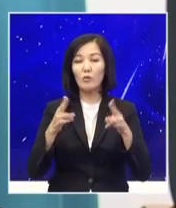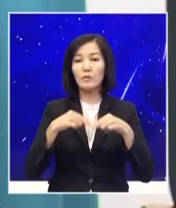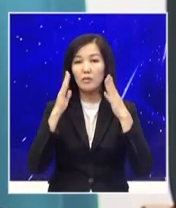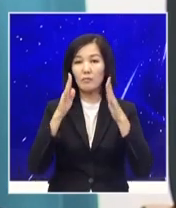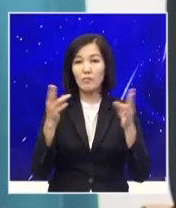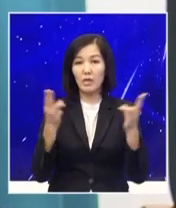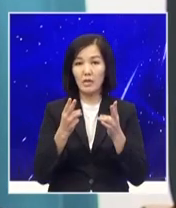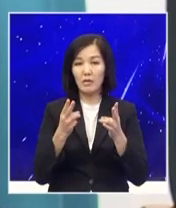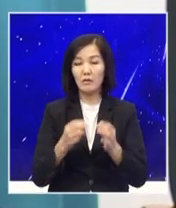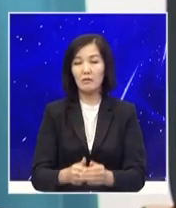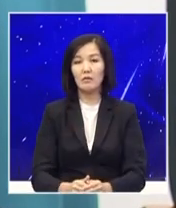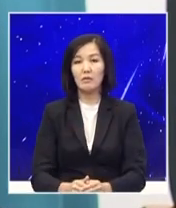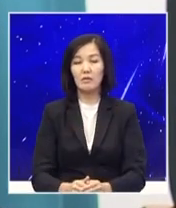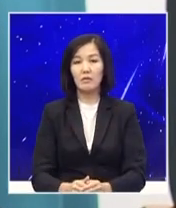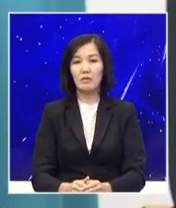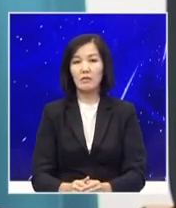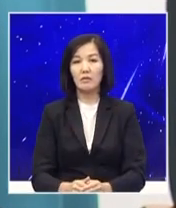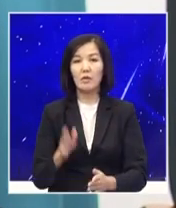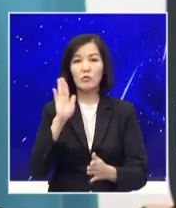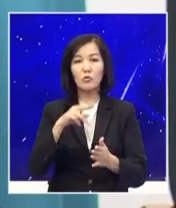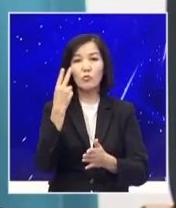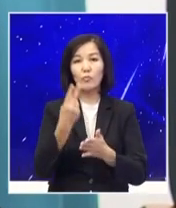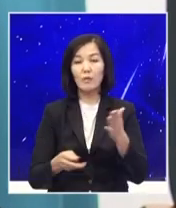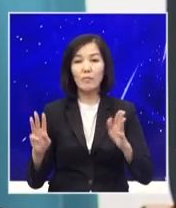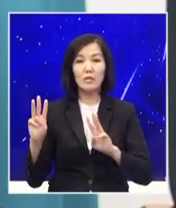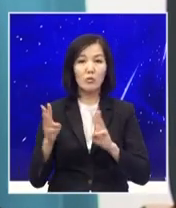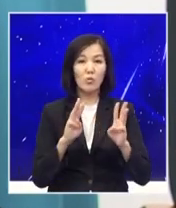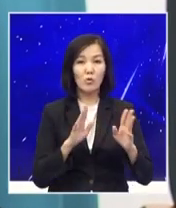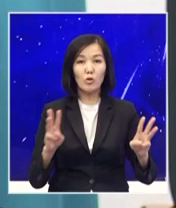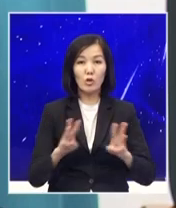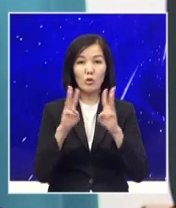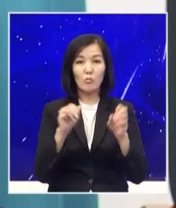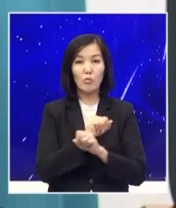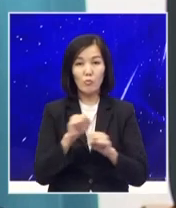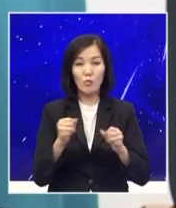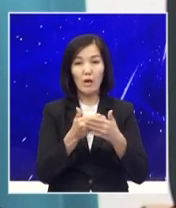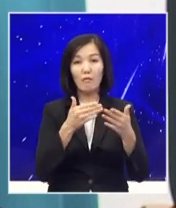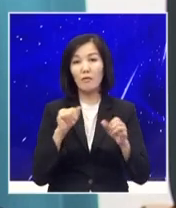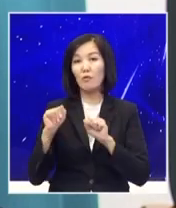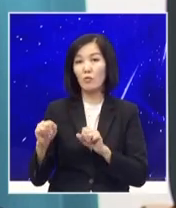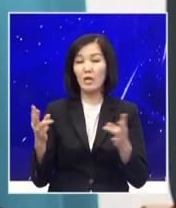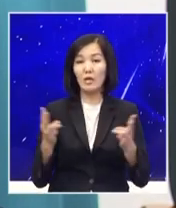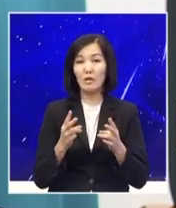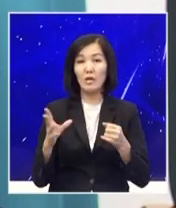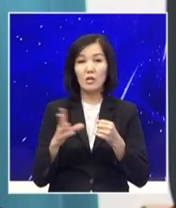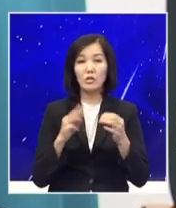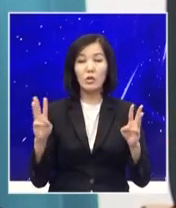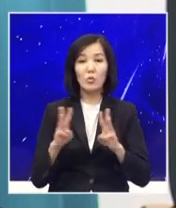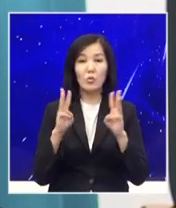отырмыз. Ел суға батпасын, ел өртеніп кетпесін, жер өртеніп кетпесін